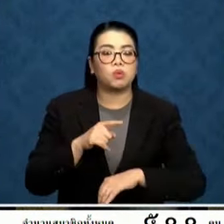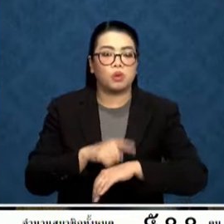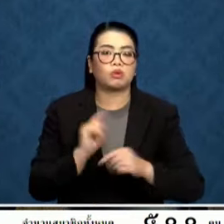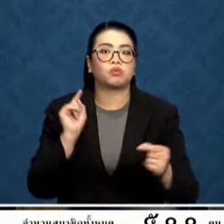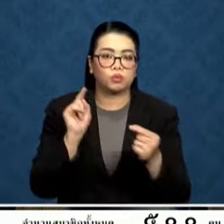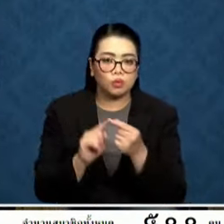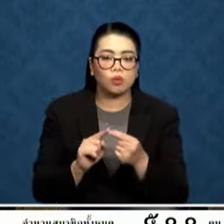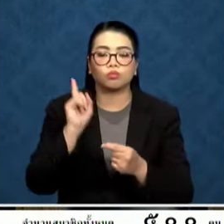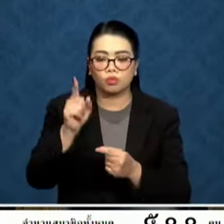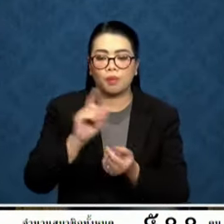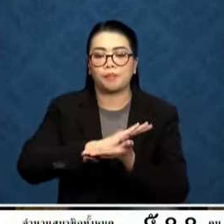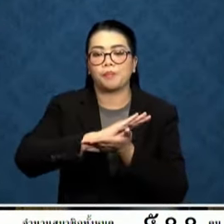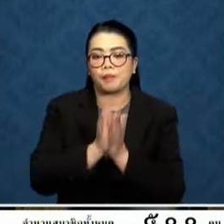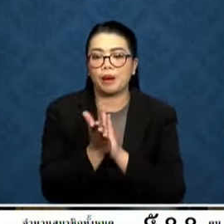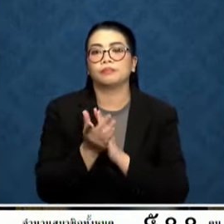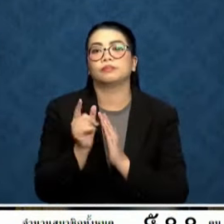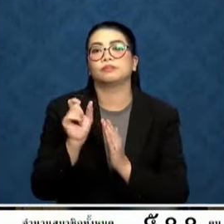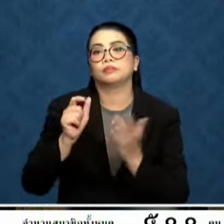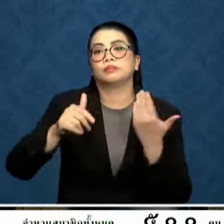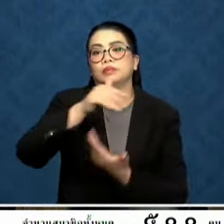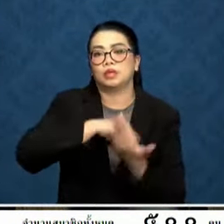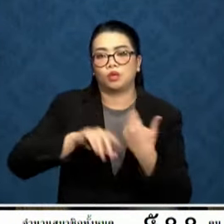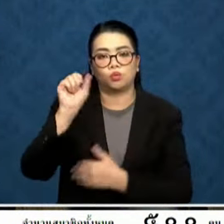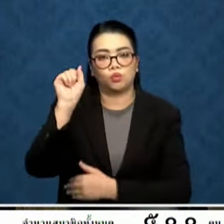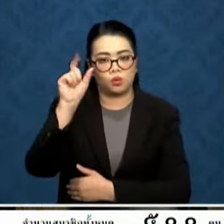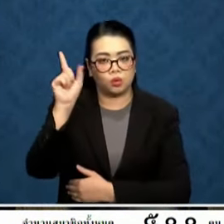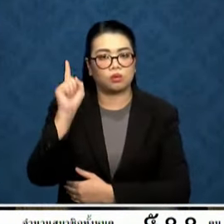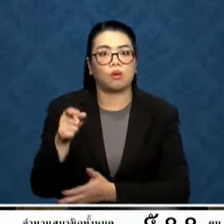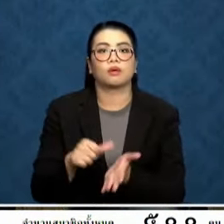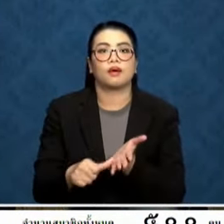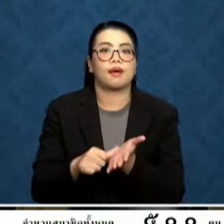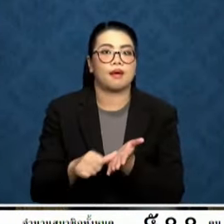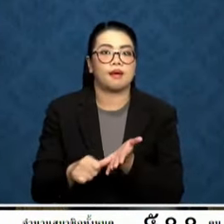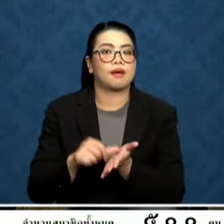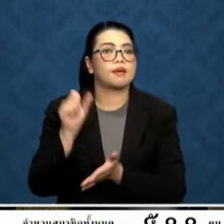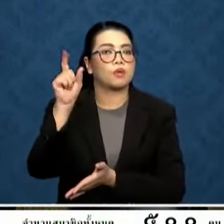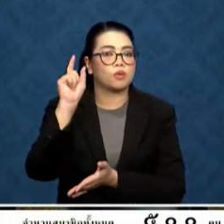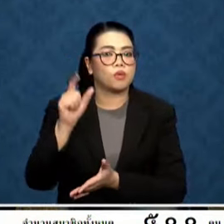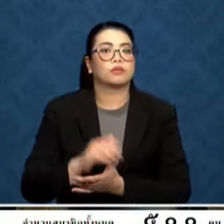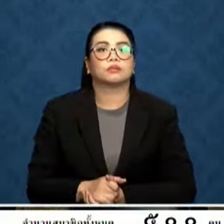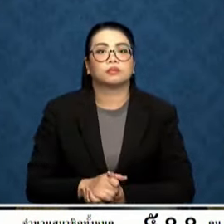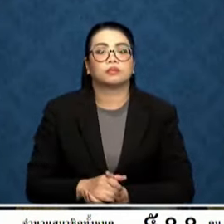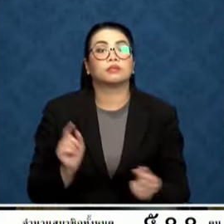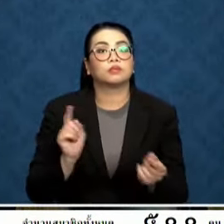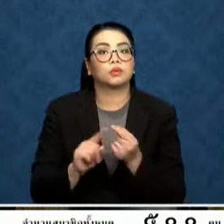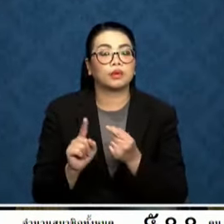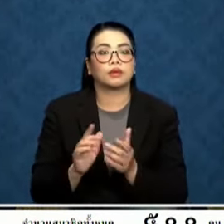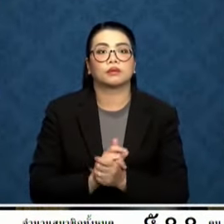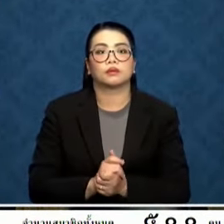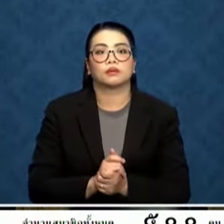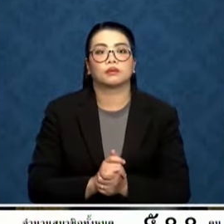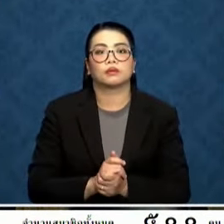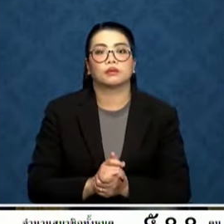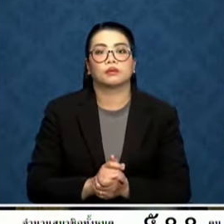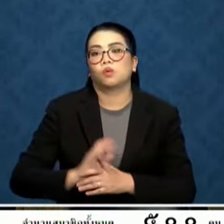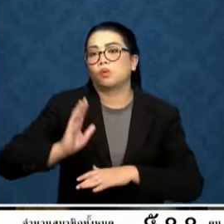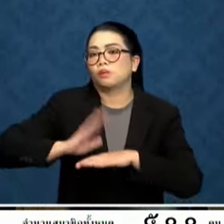ต้องปรับโครงสร้างทางเศรษฐกิจอย่างเร่งด่วนจริงจังได้แล้วโดยเฉพาะการเพิ่มขีดความ